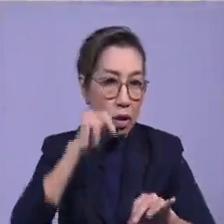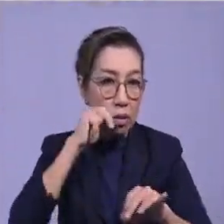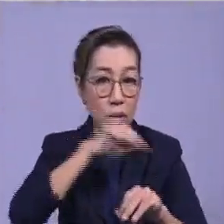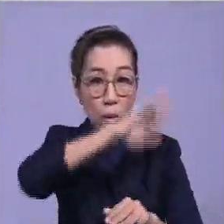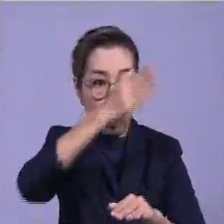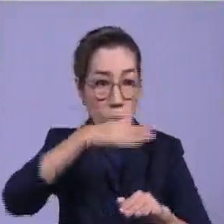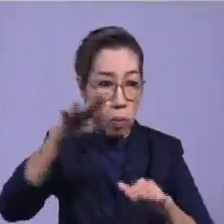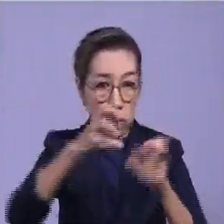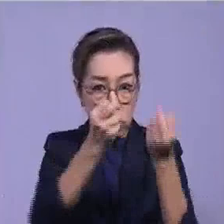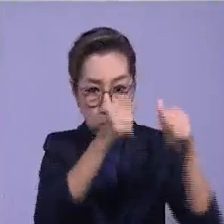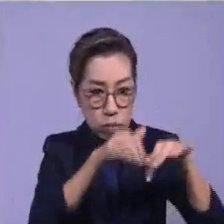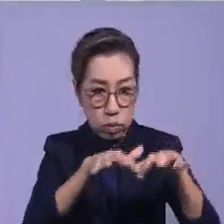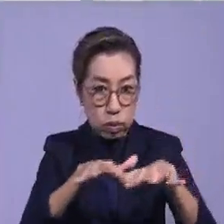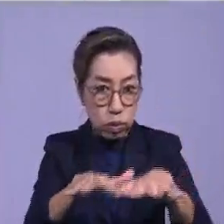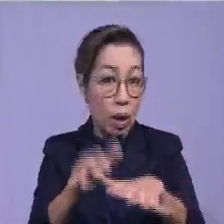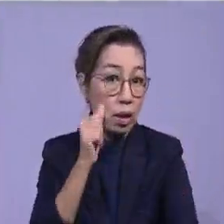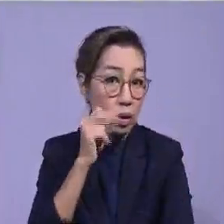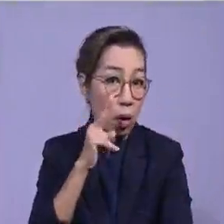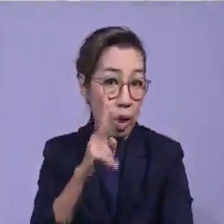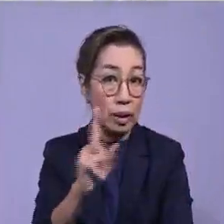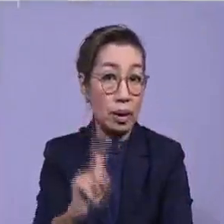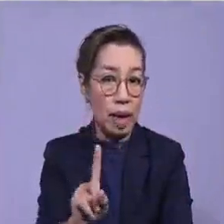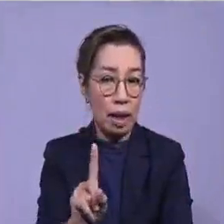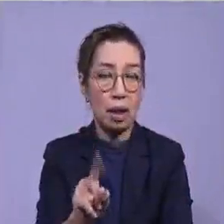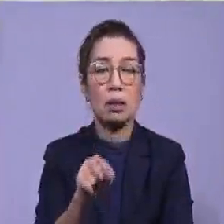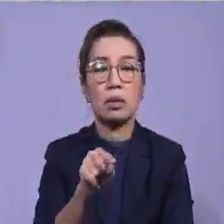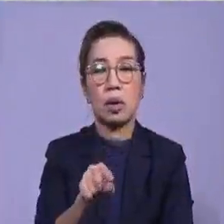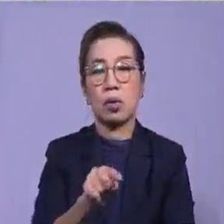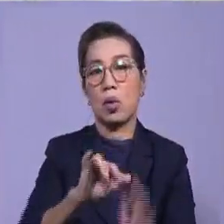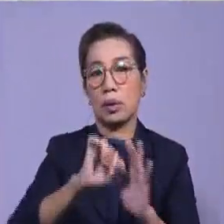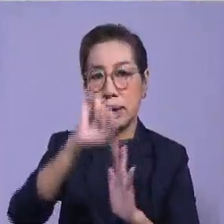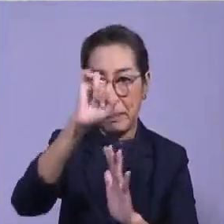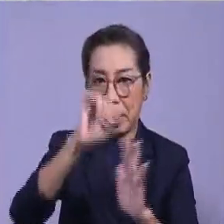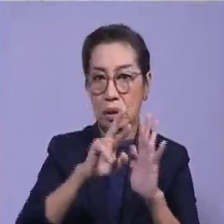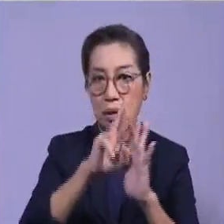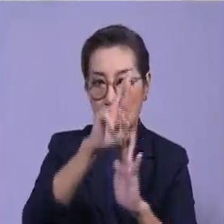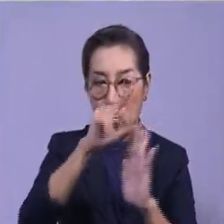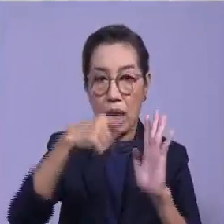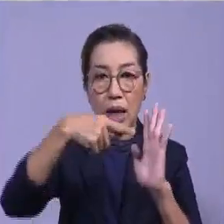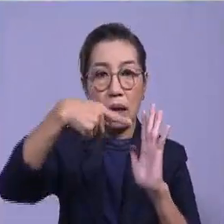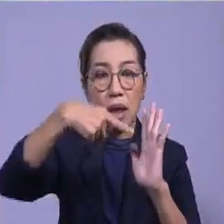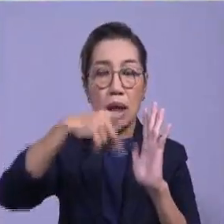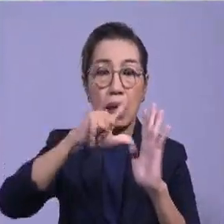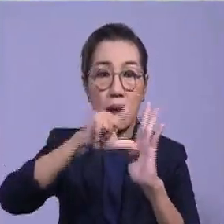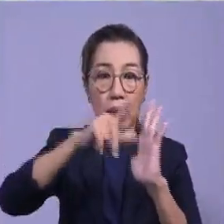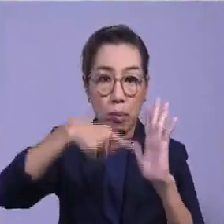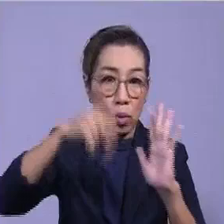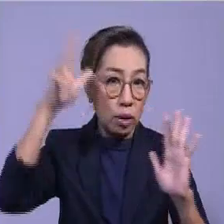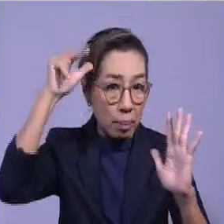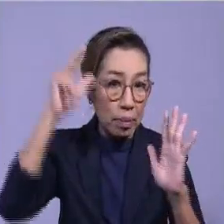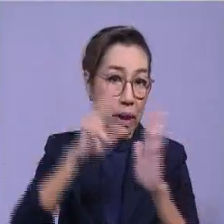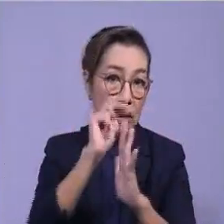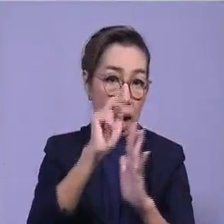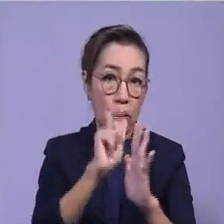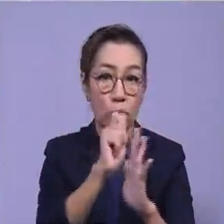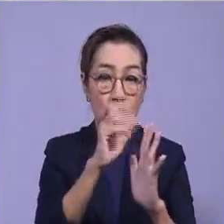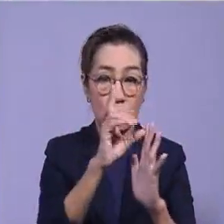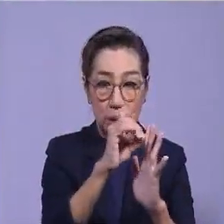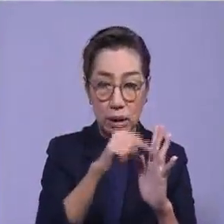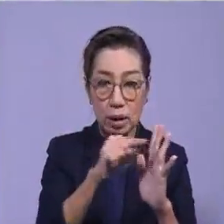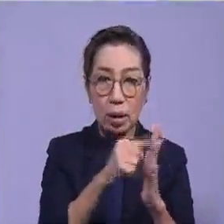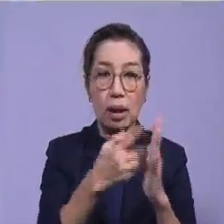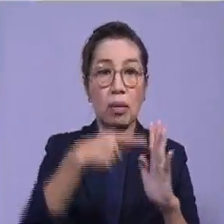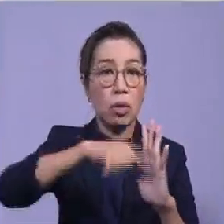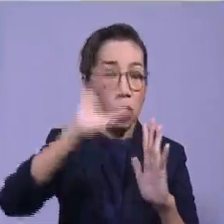ดินถล่มในช่วง1-2วันนี้คือที่บริเวณจังหวัดเชียงใหม่เชียงรายลำพูนลำปางน่านอุตรดิตถ์พิษณุโลก